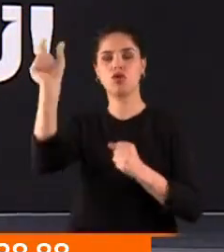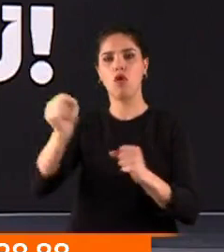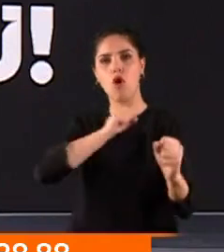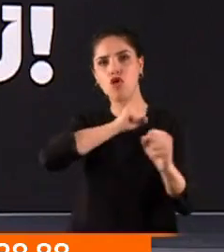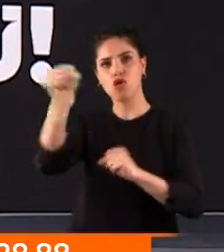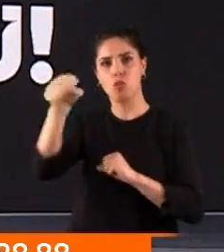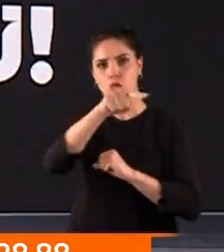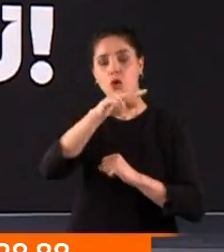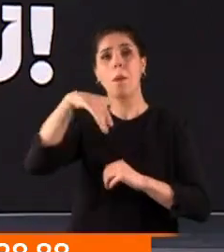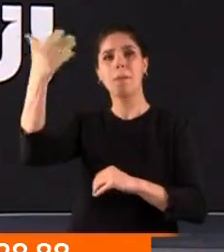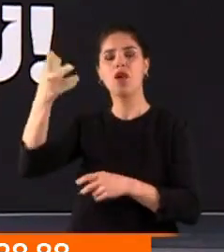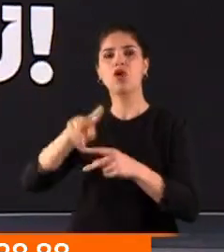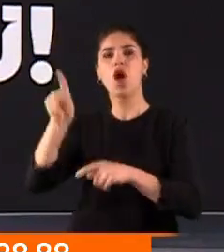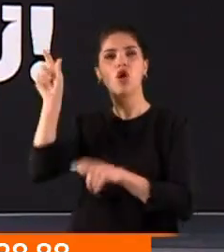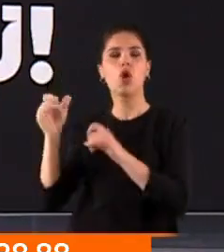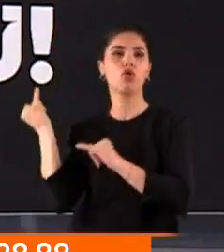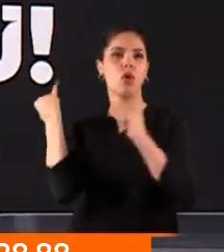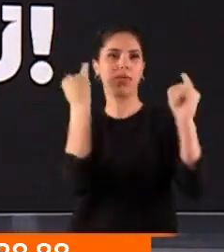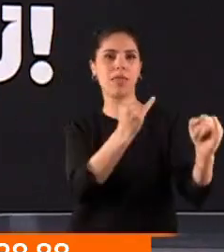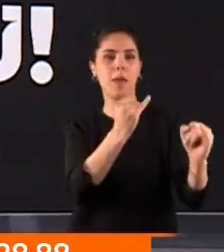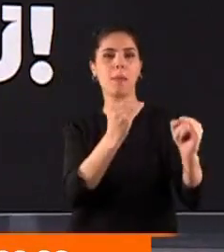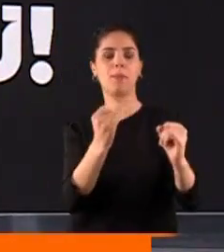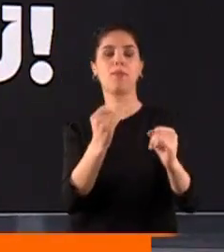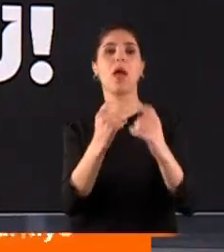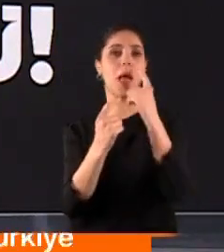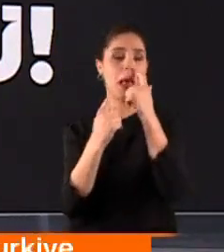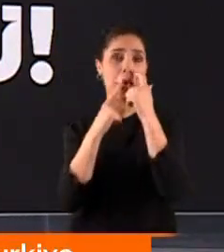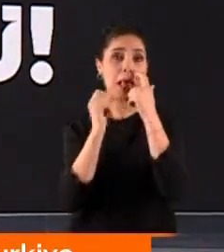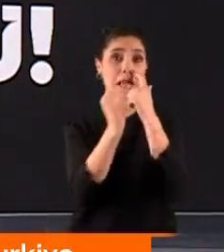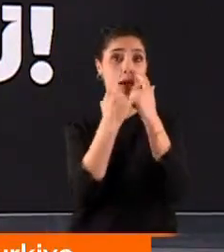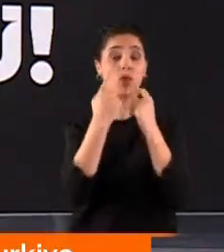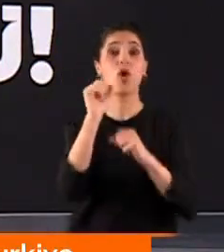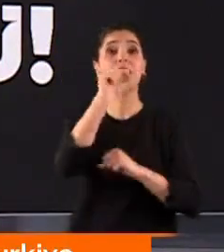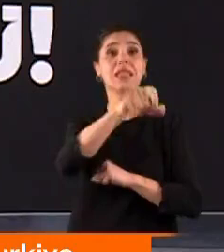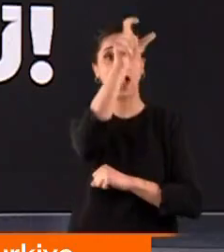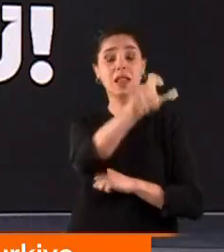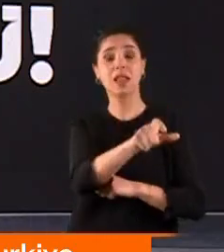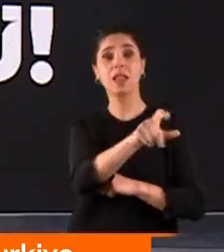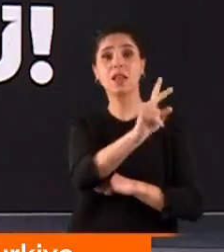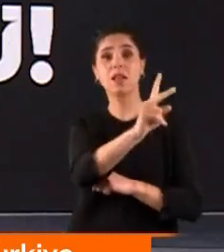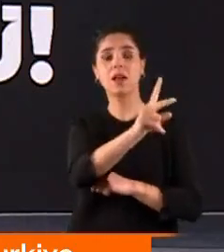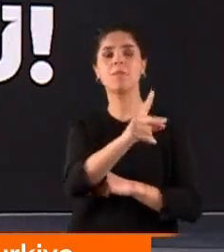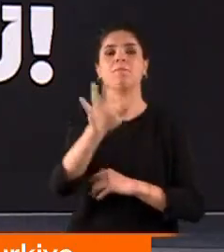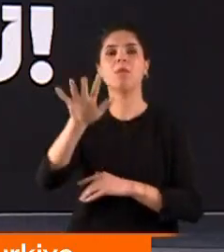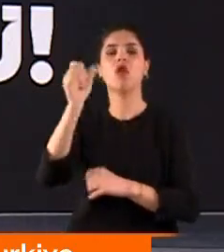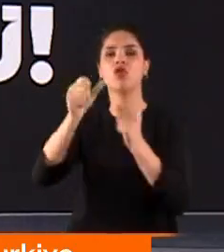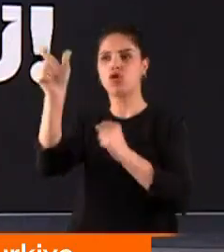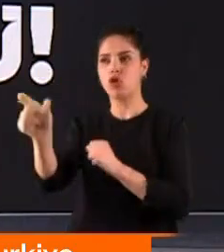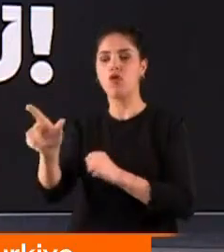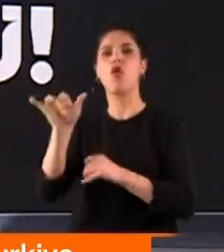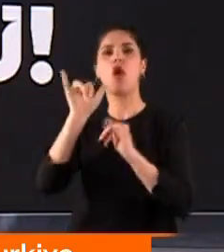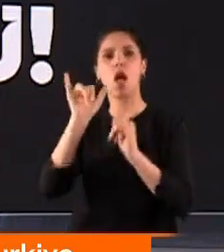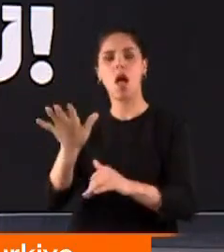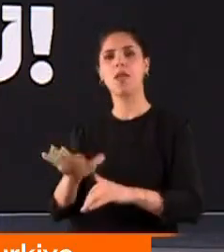attı. Diğer yolcular tepki gösterdi ve sözlüydü tepki ama saldırgan yolcu onlara da tıpkı şoföre yaptığı gibi